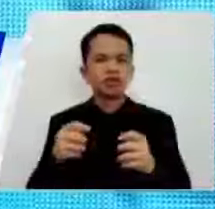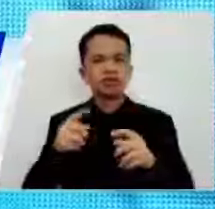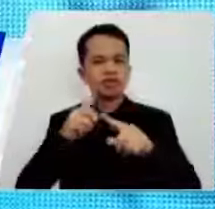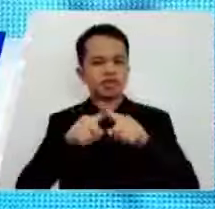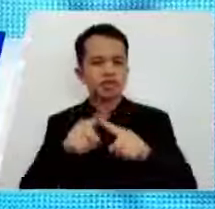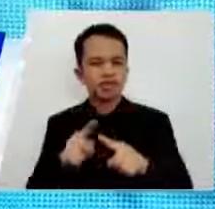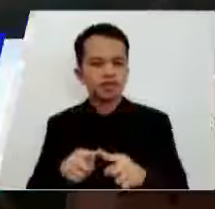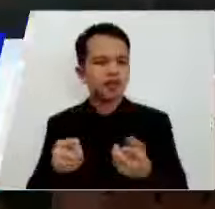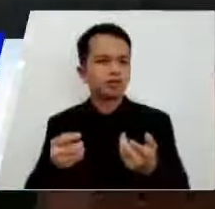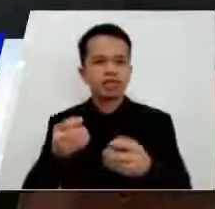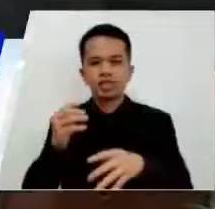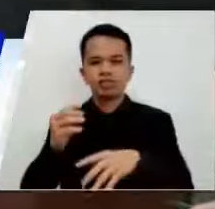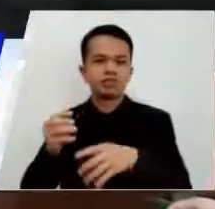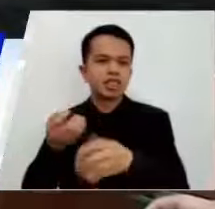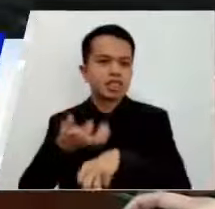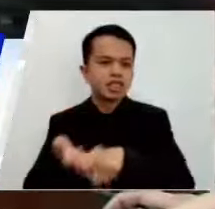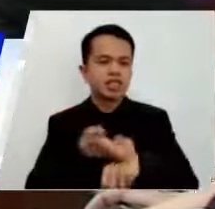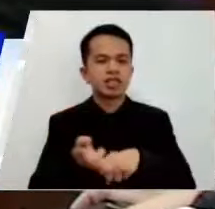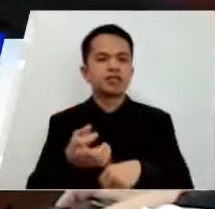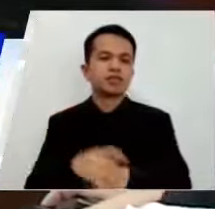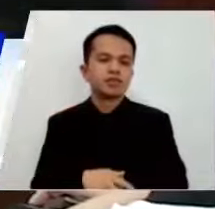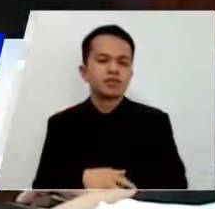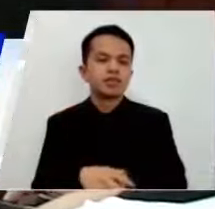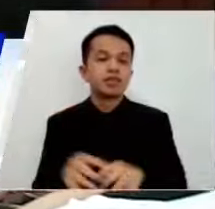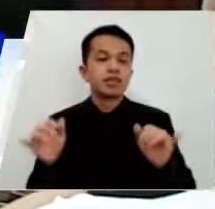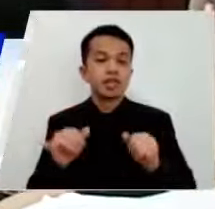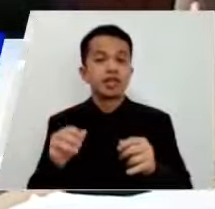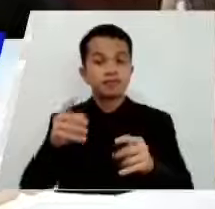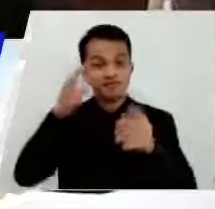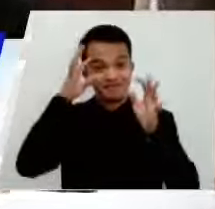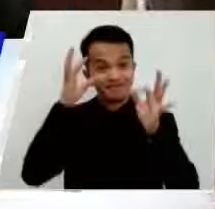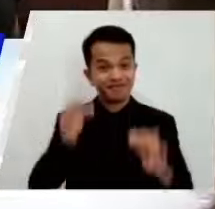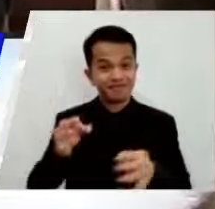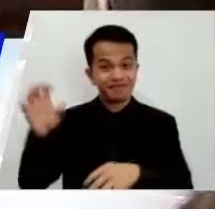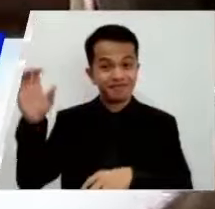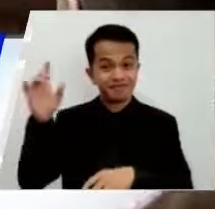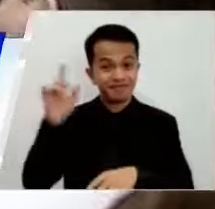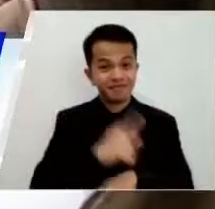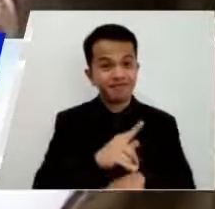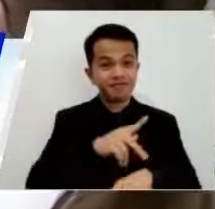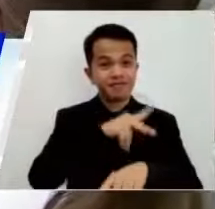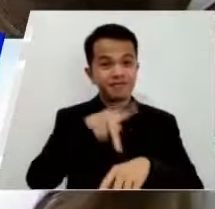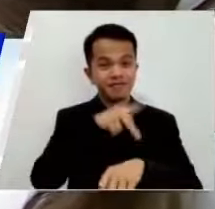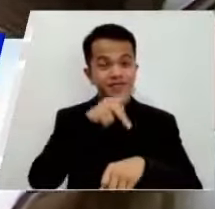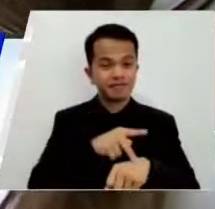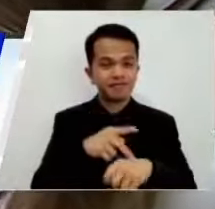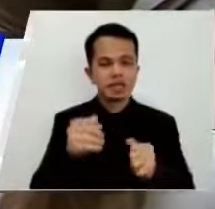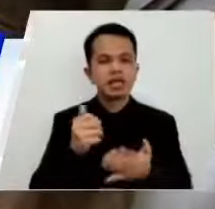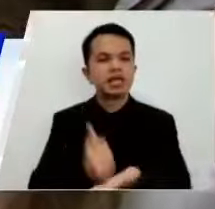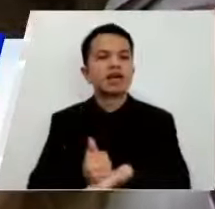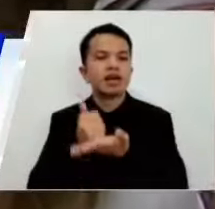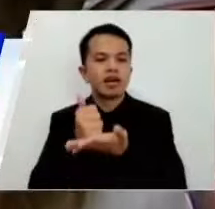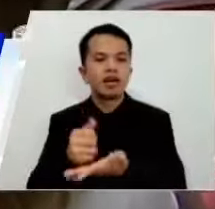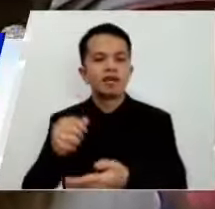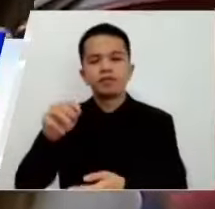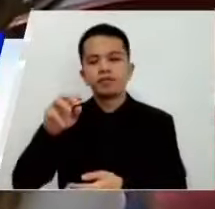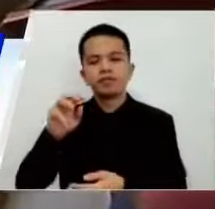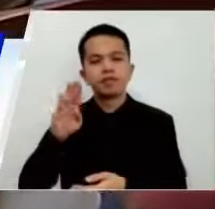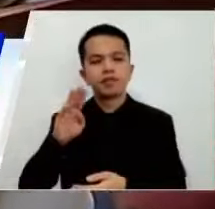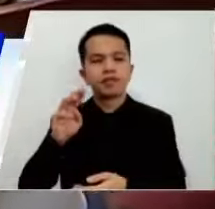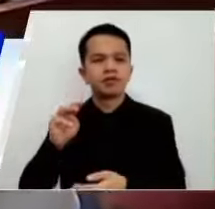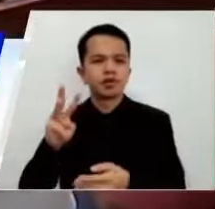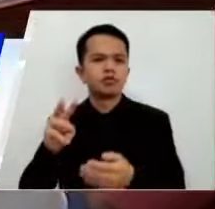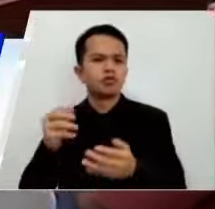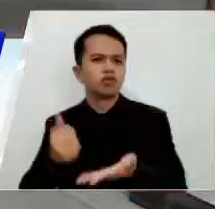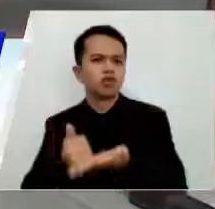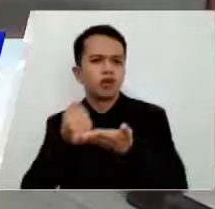scams or what have you. At pag nagdesisyon silang bumalik sa bansa, tutulungan din sila ng DMW na pumasok sa